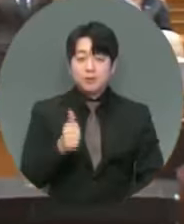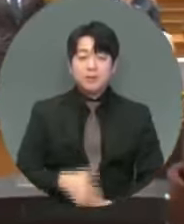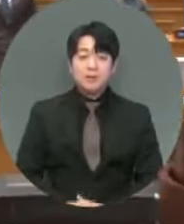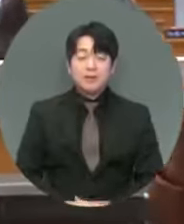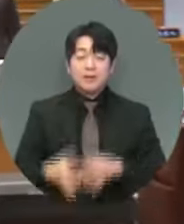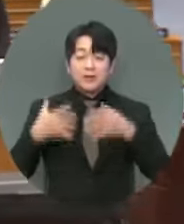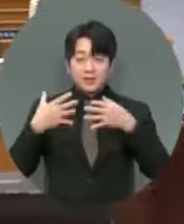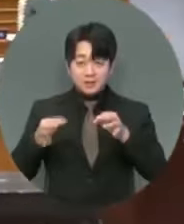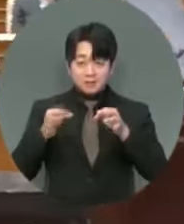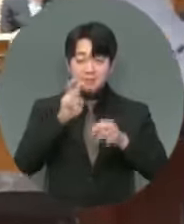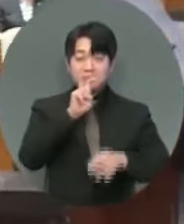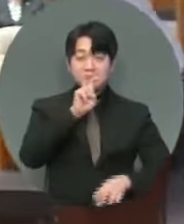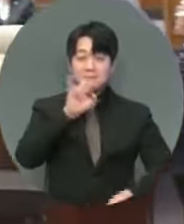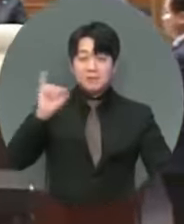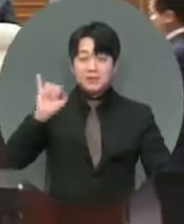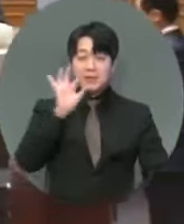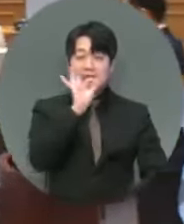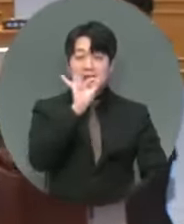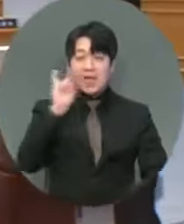김미애 의원,